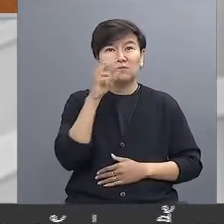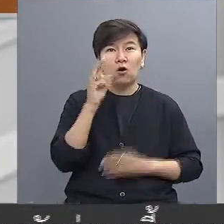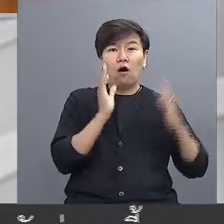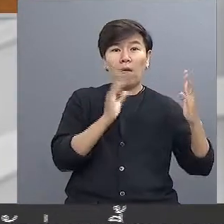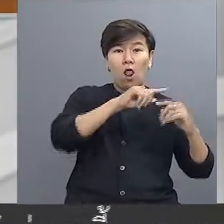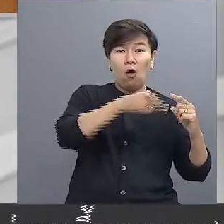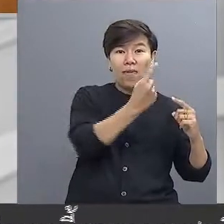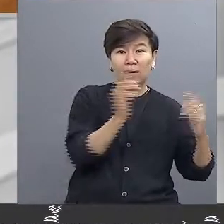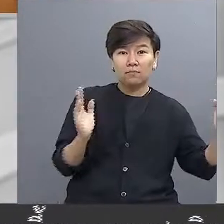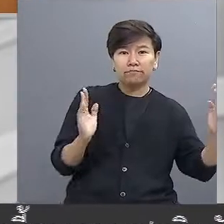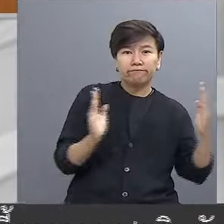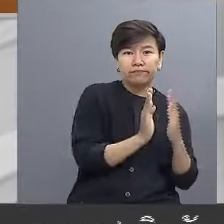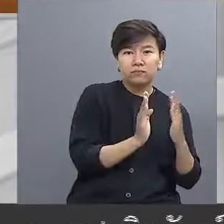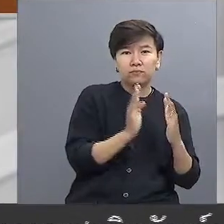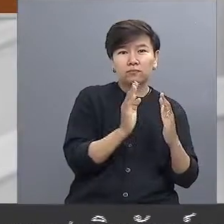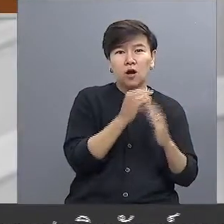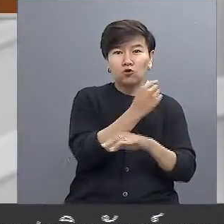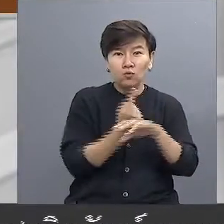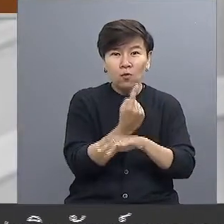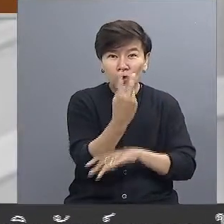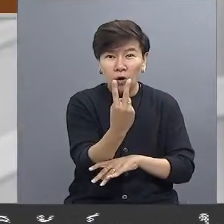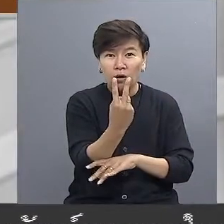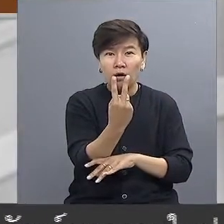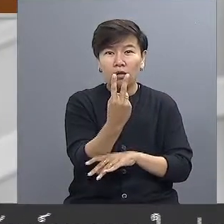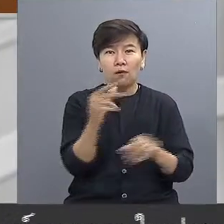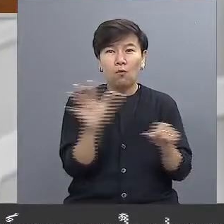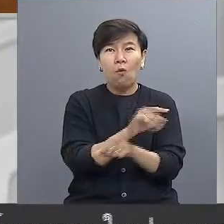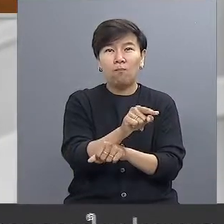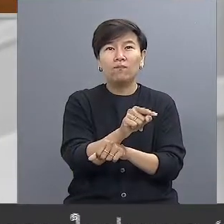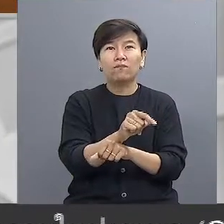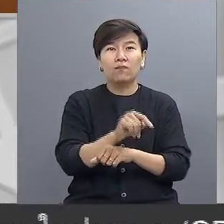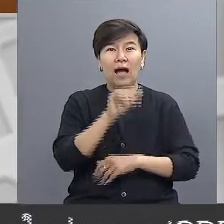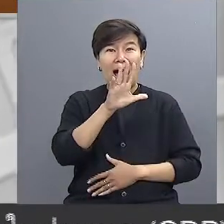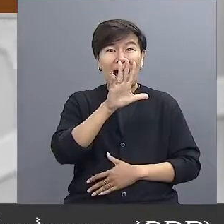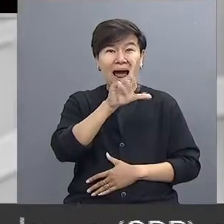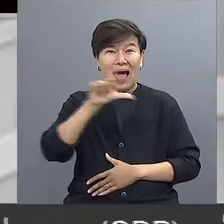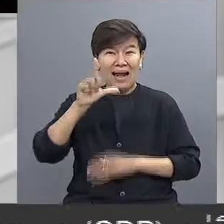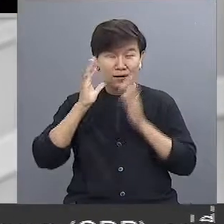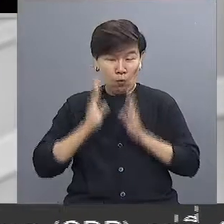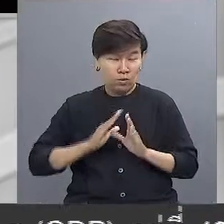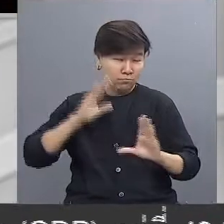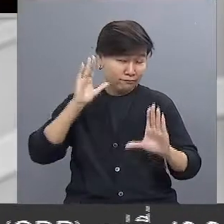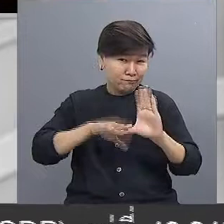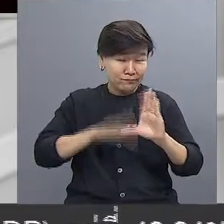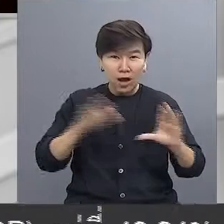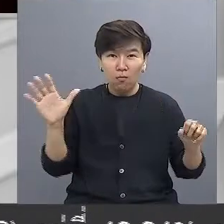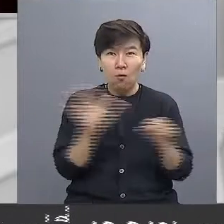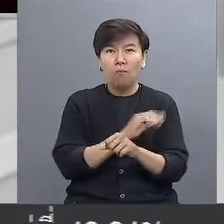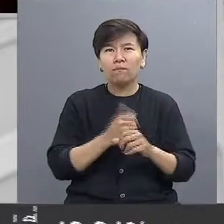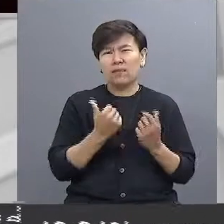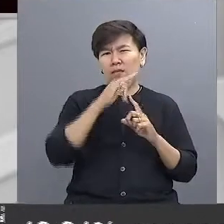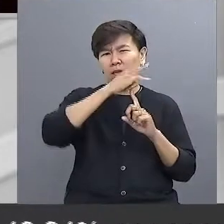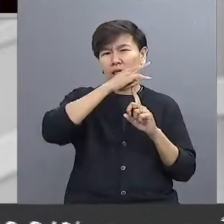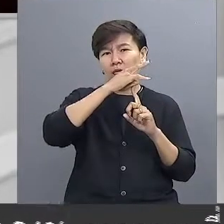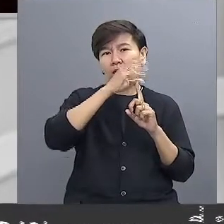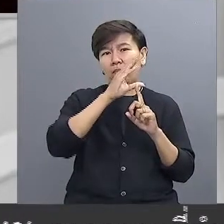ย่อมาเหลือแค่ 2ชั่วโมงแรกก็ครบแล้วสำหรับ 5ล้านสิบในเฟส 2ค่ะปัญหาที่ระบบสัญญาณที่เป็นอุปสรรคจนทำให้หลายคนพลาด